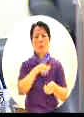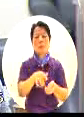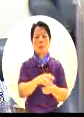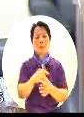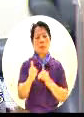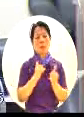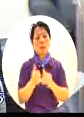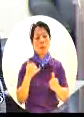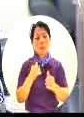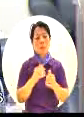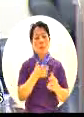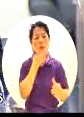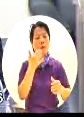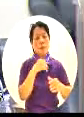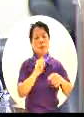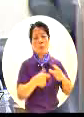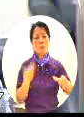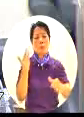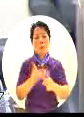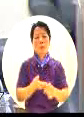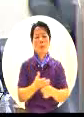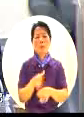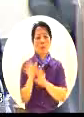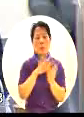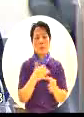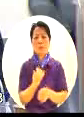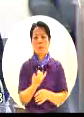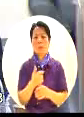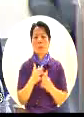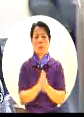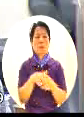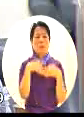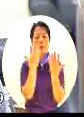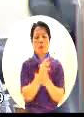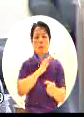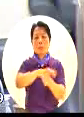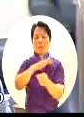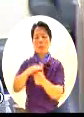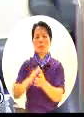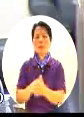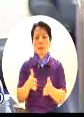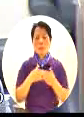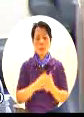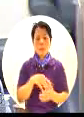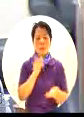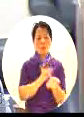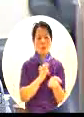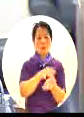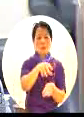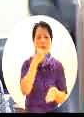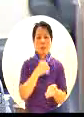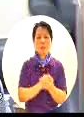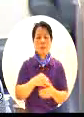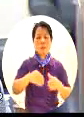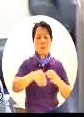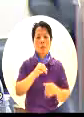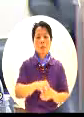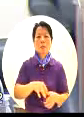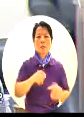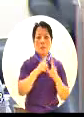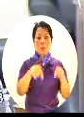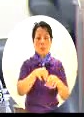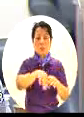近哈，啊，都身体检查拢伫遐，几乎都客满哈。当时要摕一个药啊哈，去抽单，